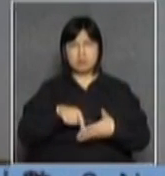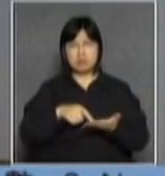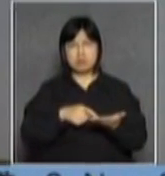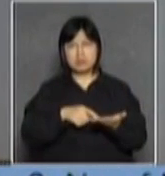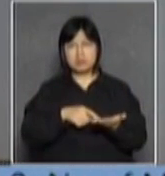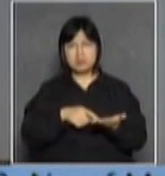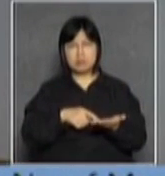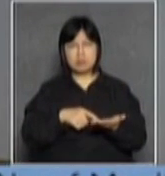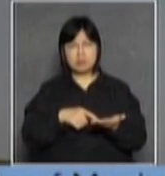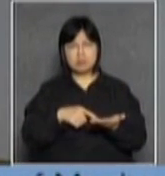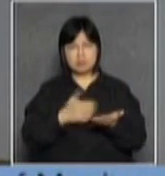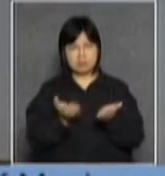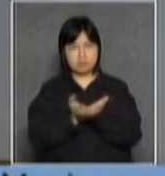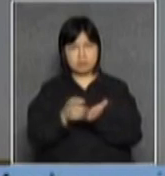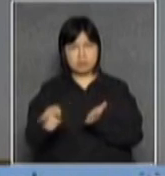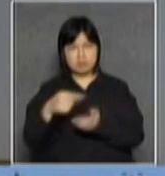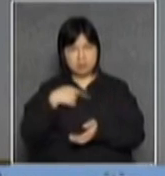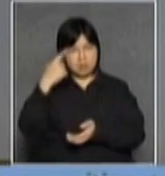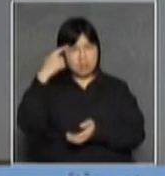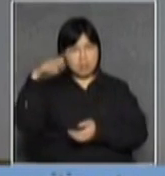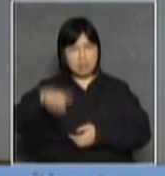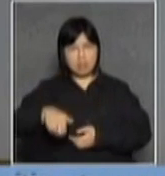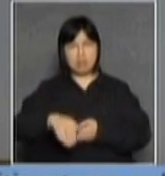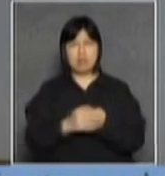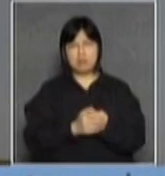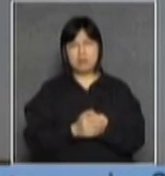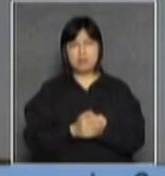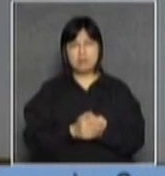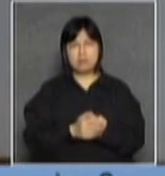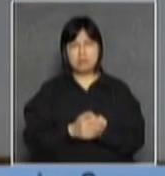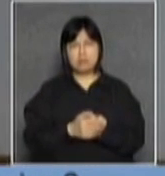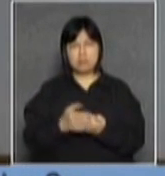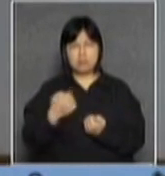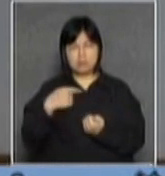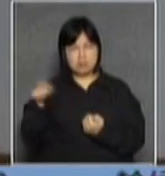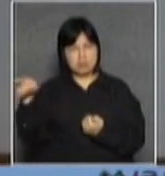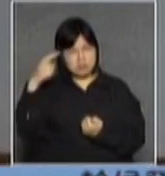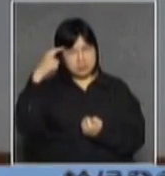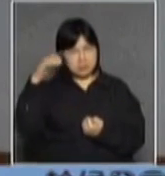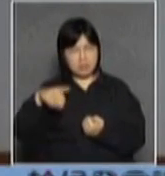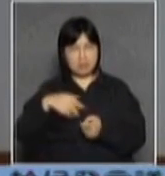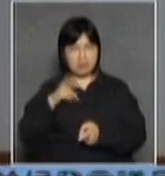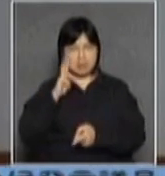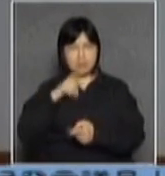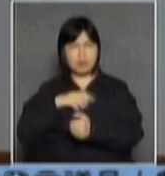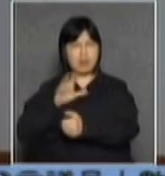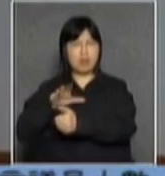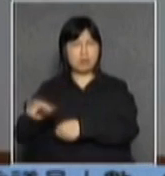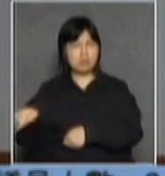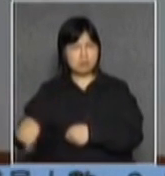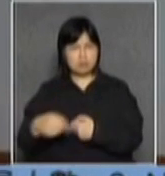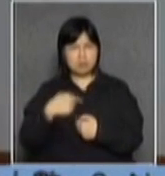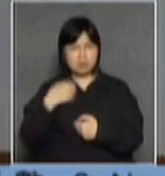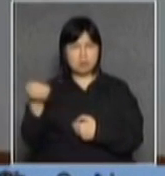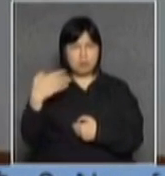呢個係證明佢智力低下嘅一個，即係你話人智力低下要舉例先得㗎嘛，唔係又話我賣馬去啦。嗱，佢講咗